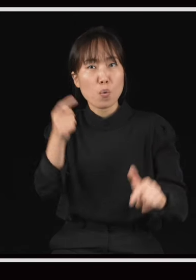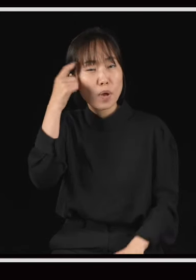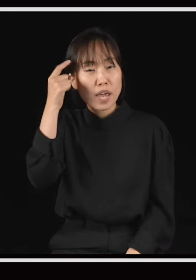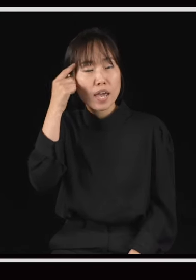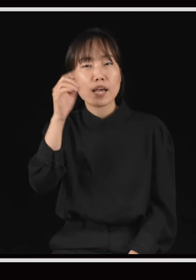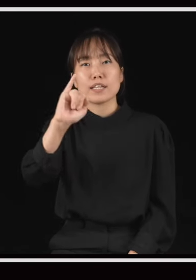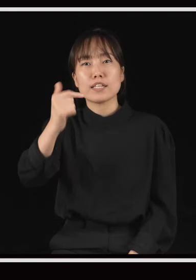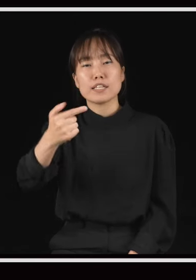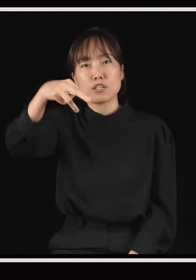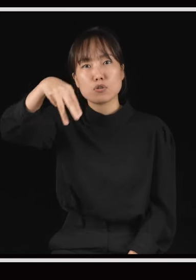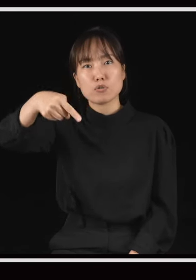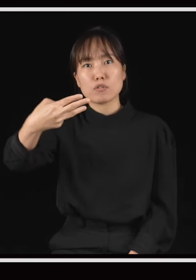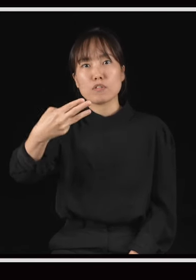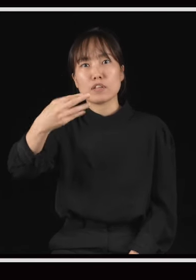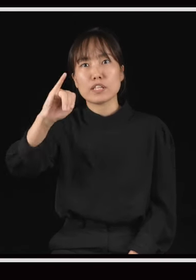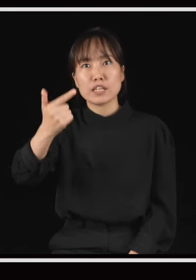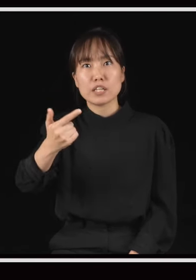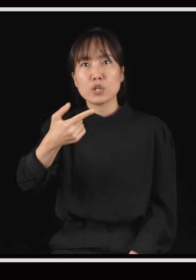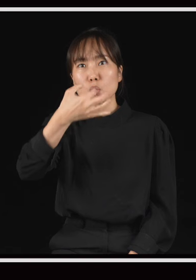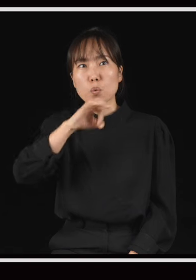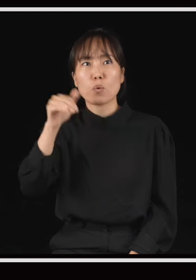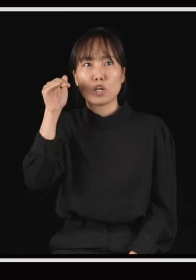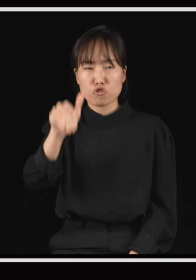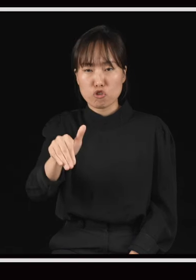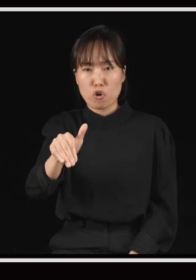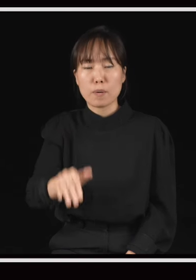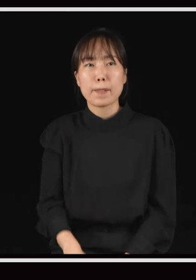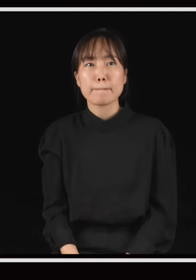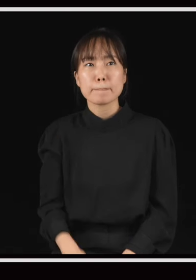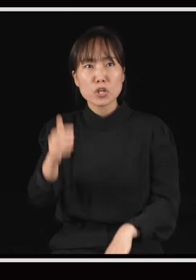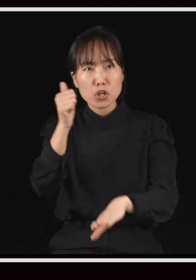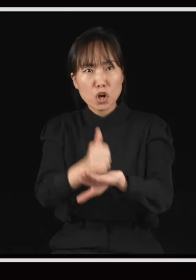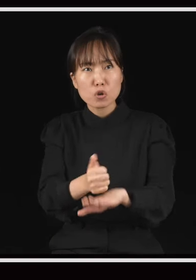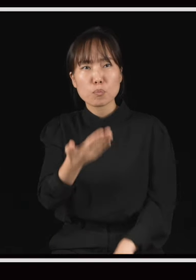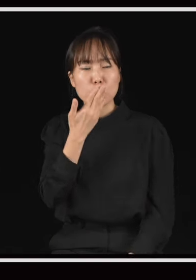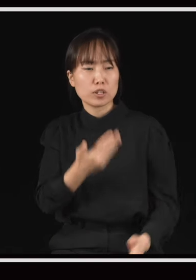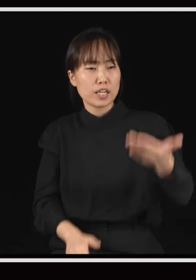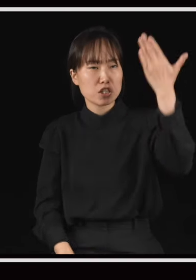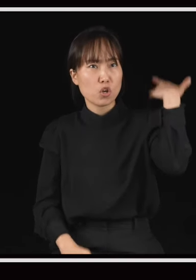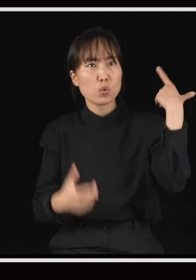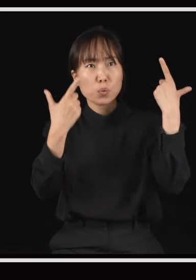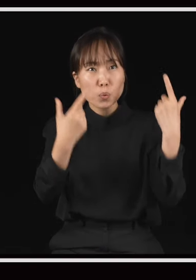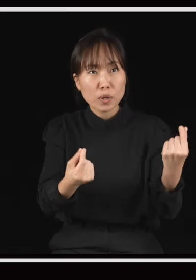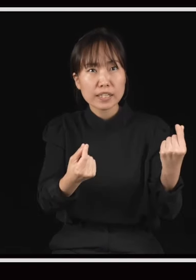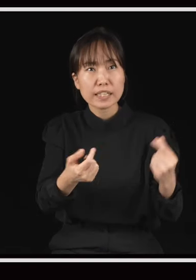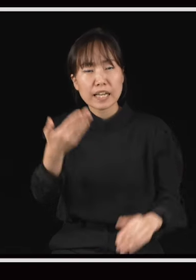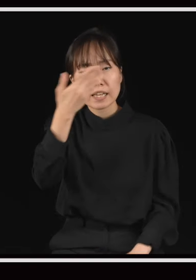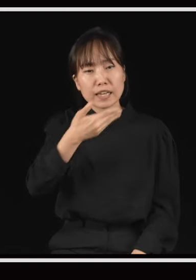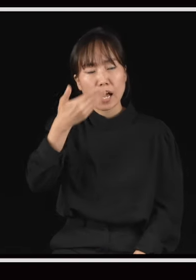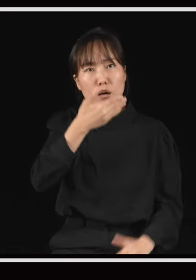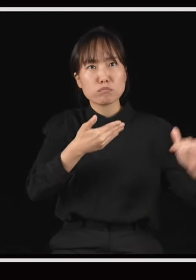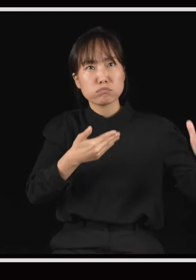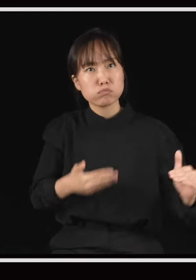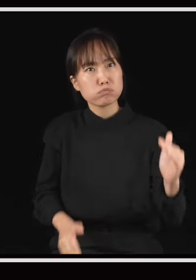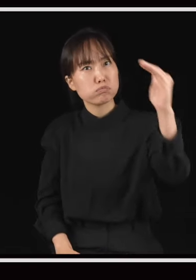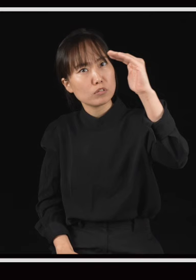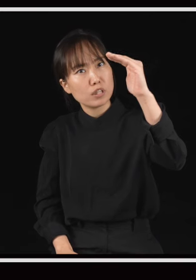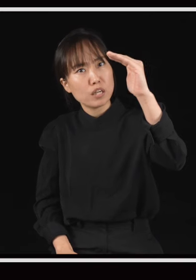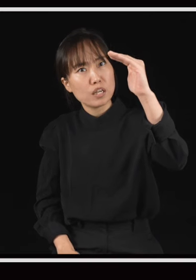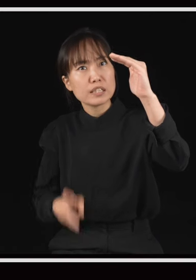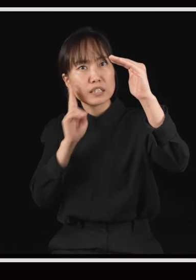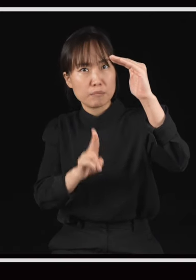이게 인슐린 저항성의 기본 원리예요. 그 상태에서 똑같은 걸 먹어도 점점 더 이 당의 피크가 올라가고 더 많은